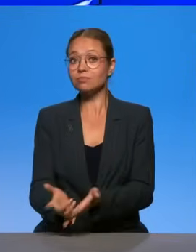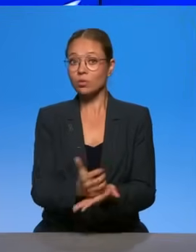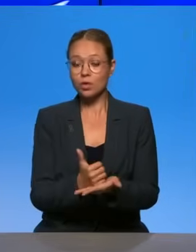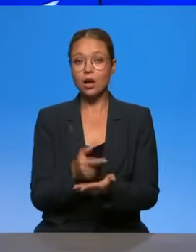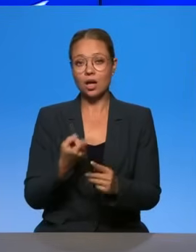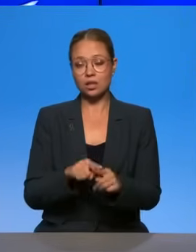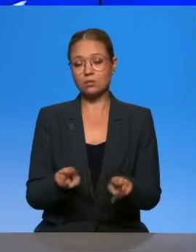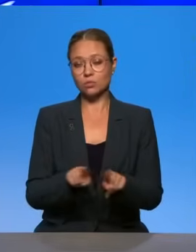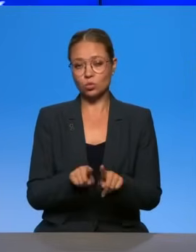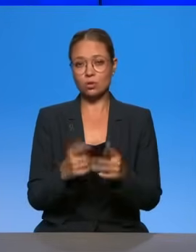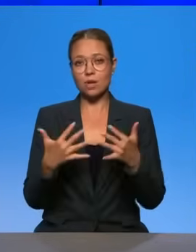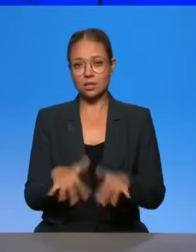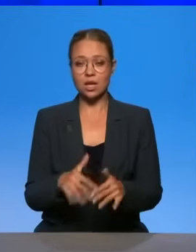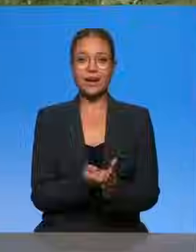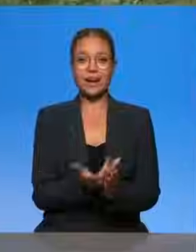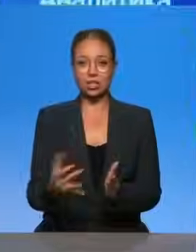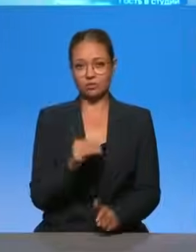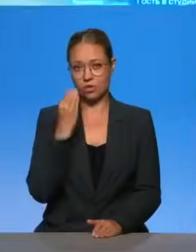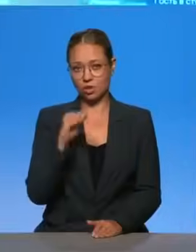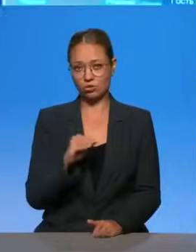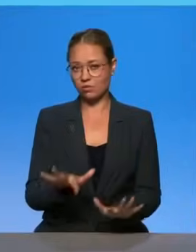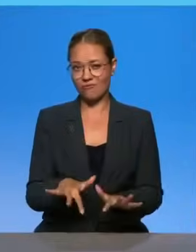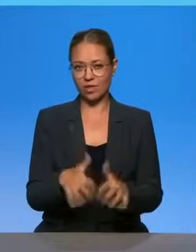и количества, и качества автоматом.